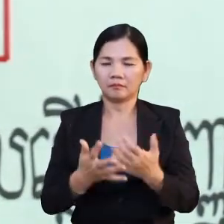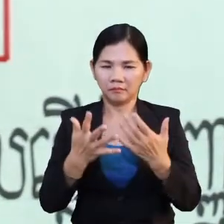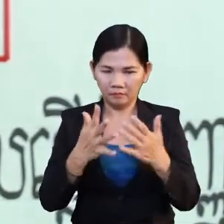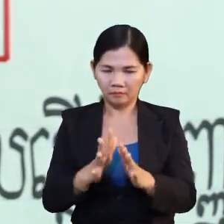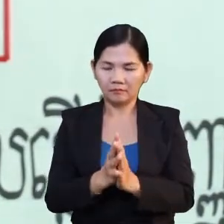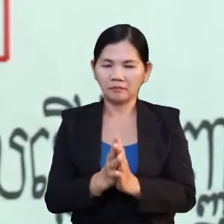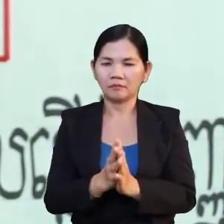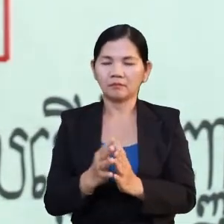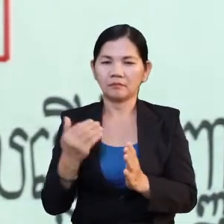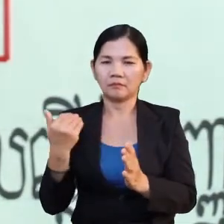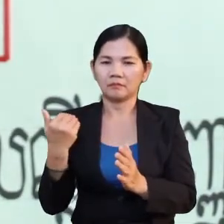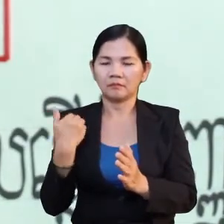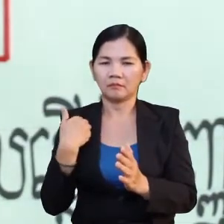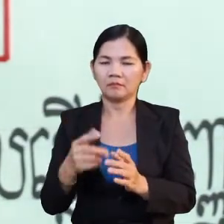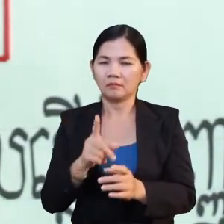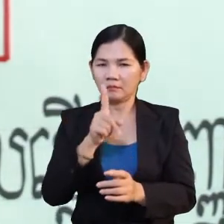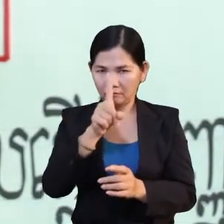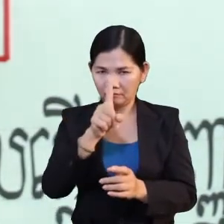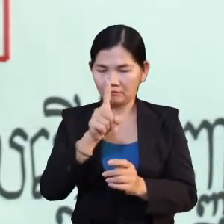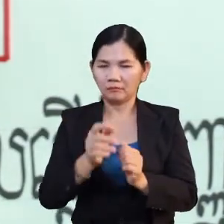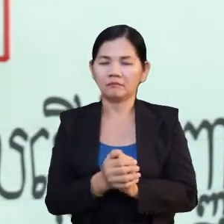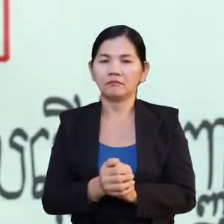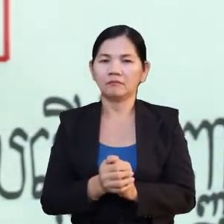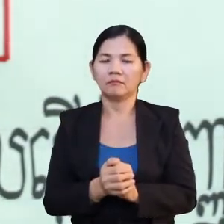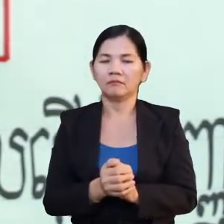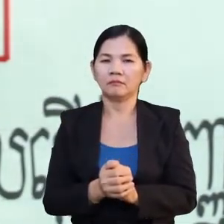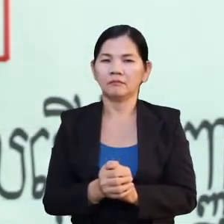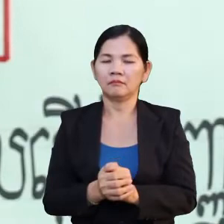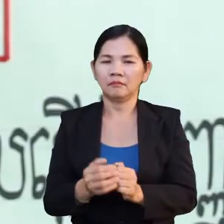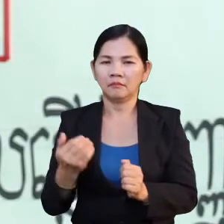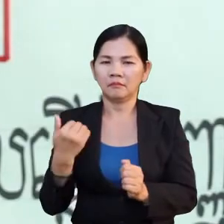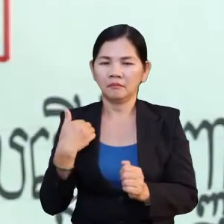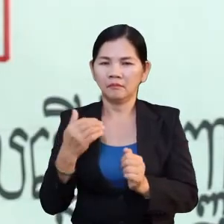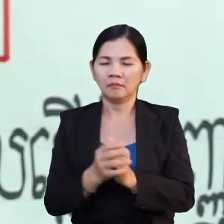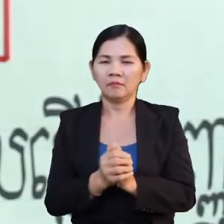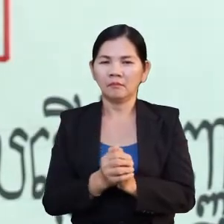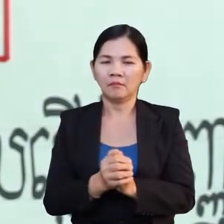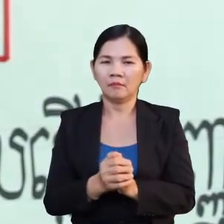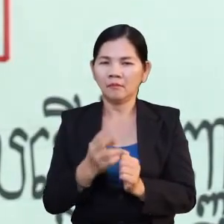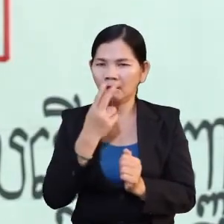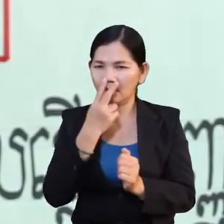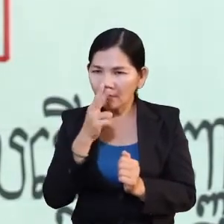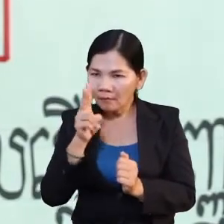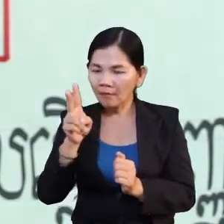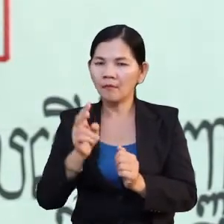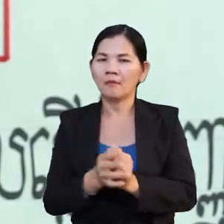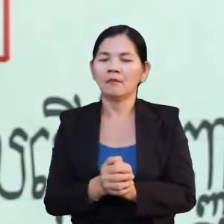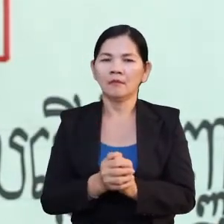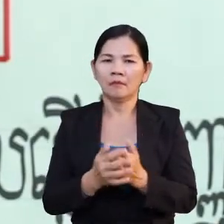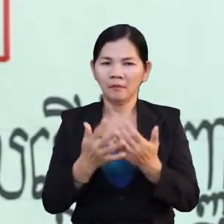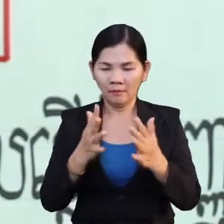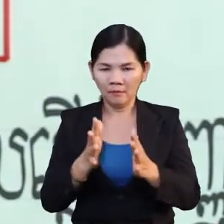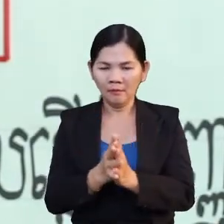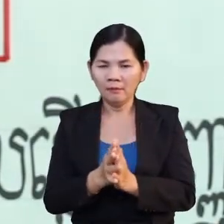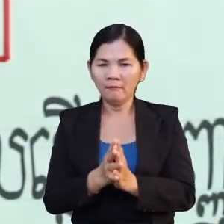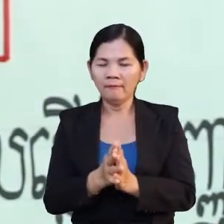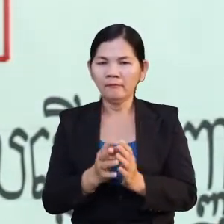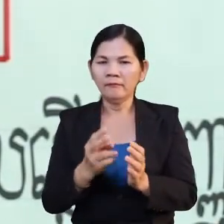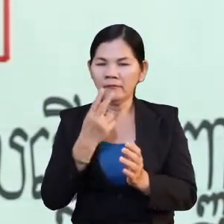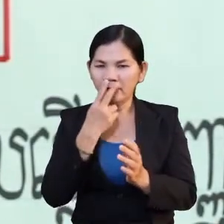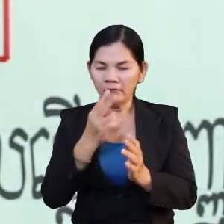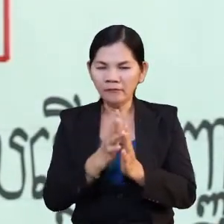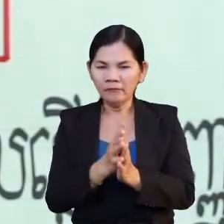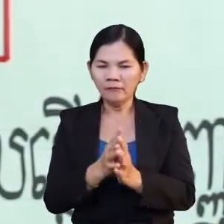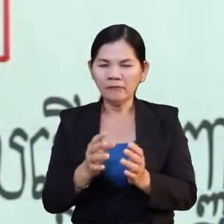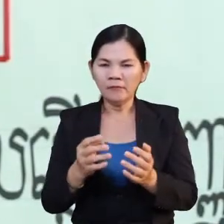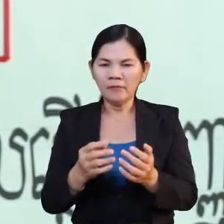មានម៉ានទៀតចានៅសល់មួយទៀតចាអញ្ចឹងគឺនៅតែរូបមើលភ្លើងសញ្ញាចរាចរដដែលតែខុសពណ៌សញ្